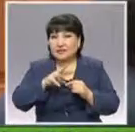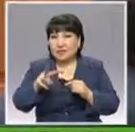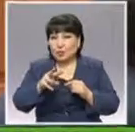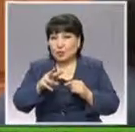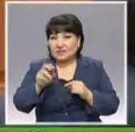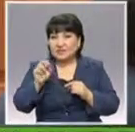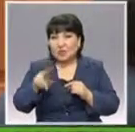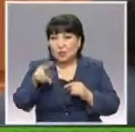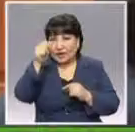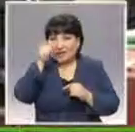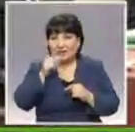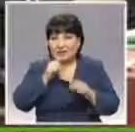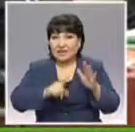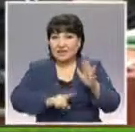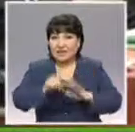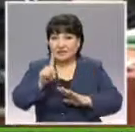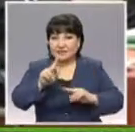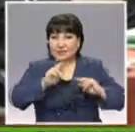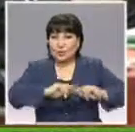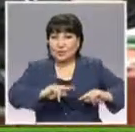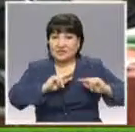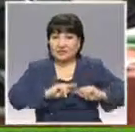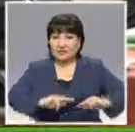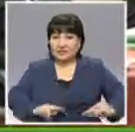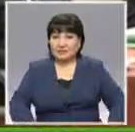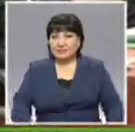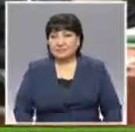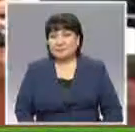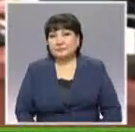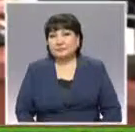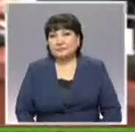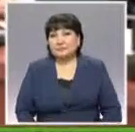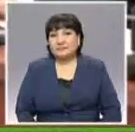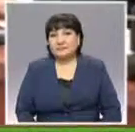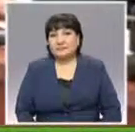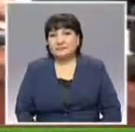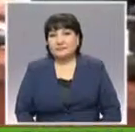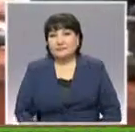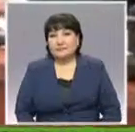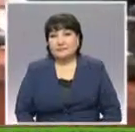айларында іске қосылады. Фариза Шамши, Бауыржан Кажыканов, Алматы телеарнасы, Астанадан.